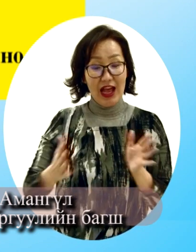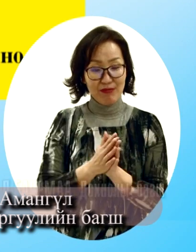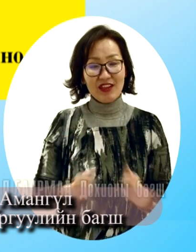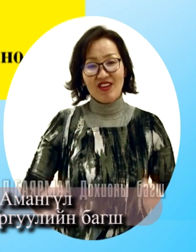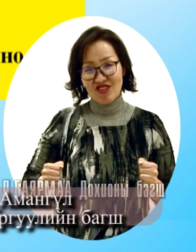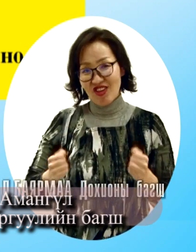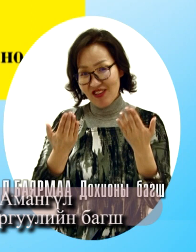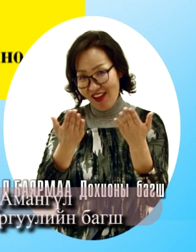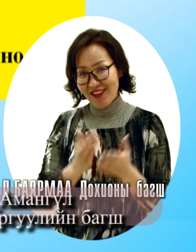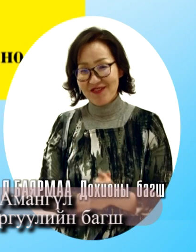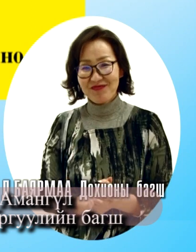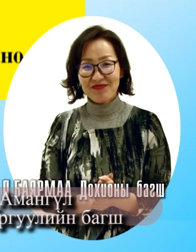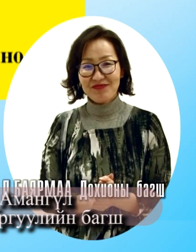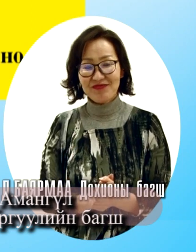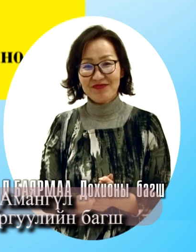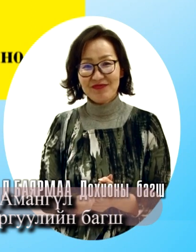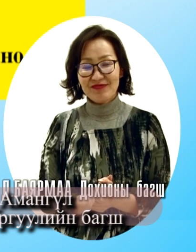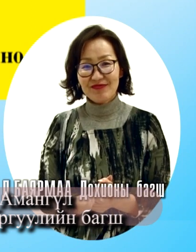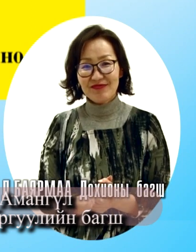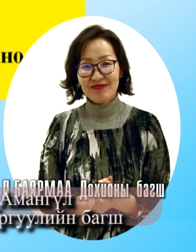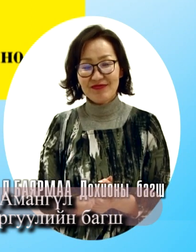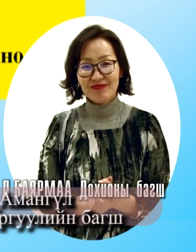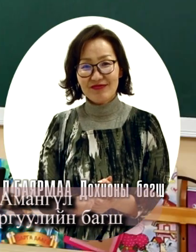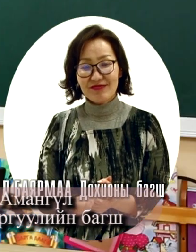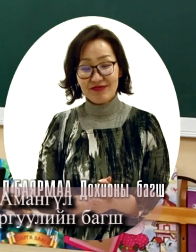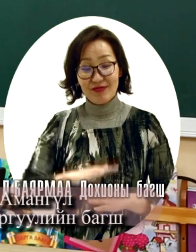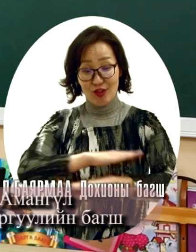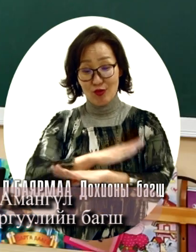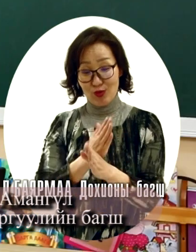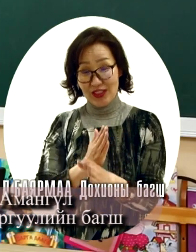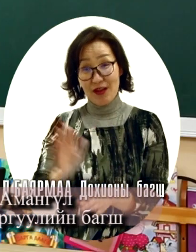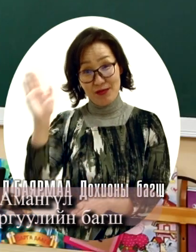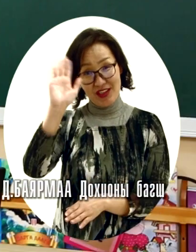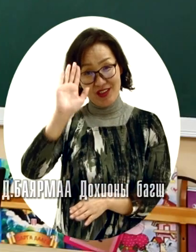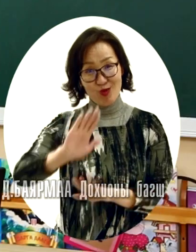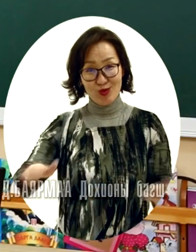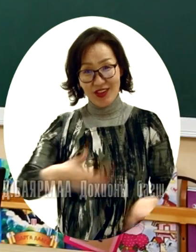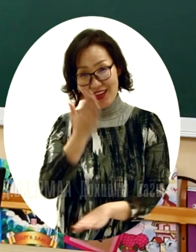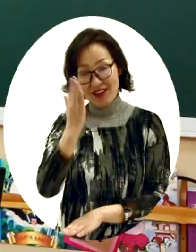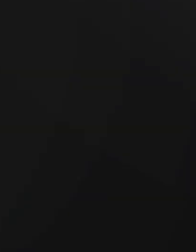жетесің. Бірге талпынайық. Сабақ аяқталды, сау болыңдар.